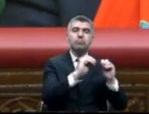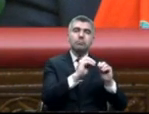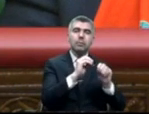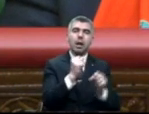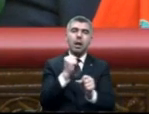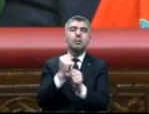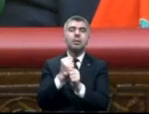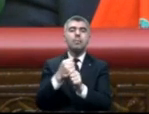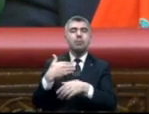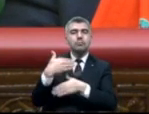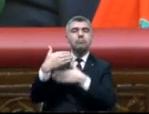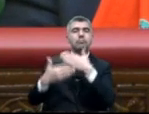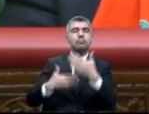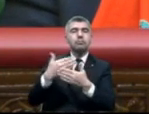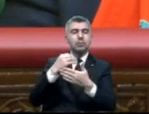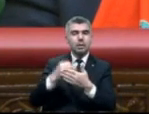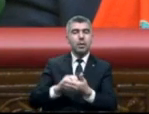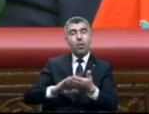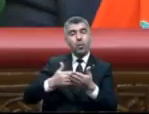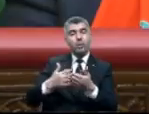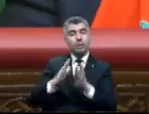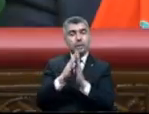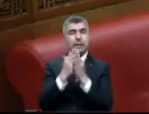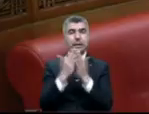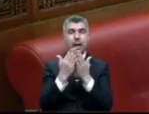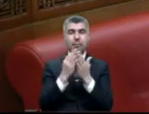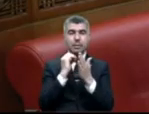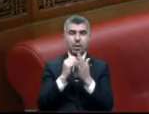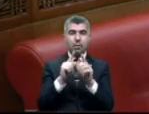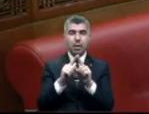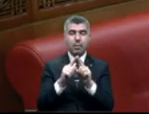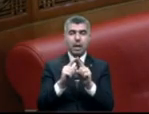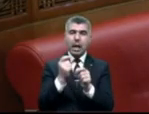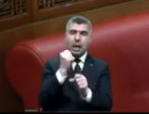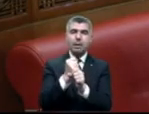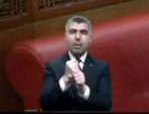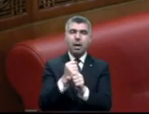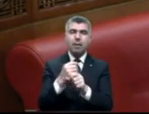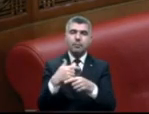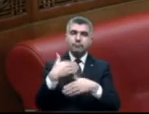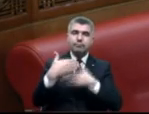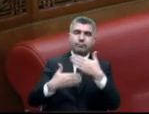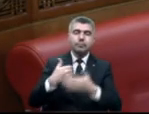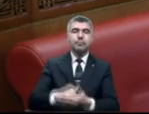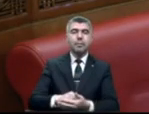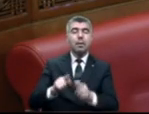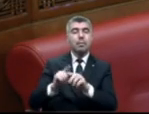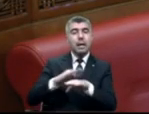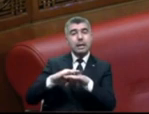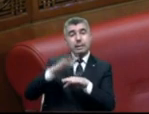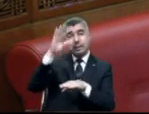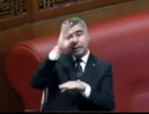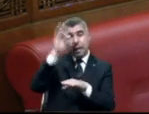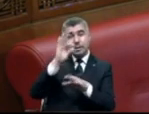الشغل والتكوين تتمثل في إنجاز دلائل المهن والحرف ومرجعية المهن والكفاءات. وتم اعتماد سياسة